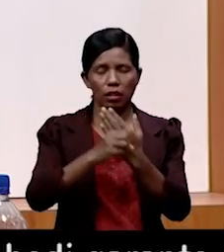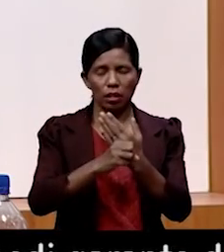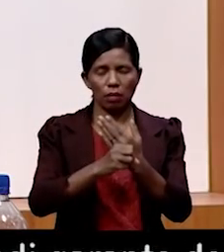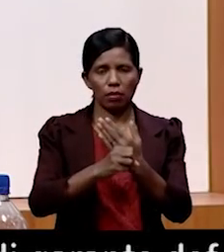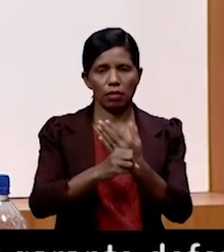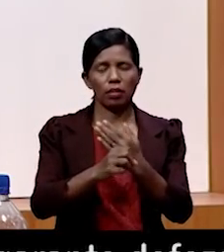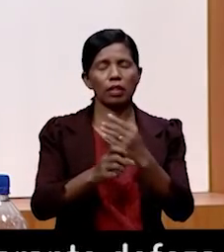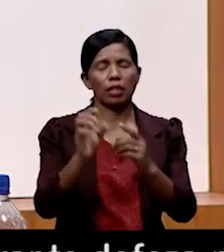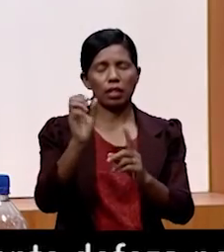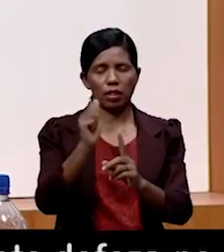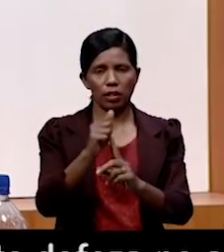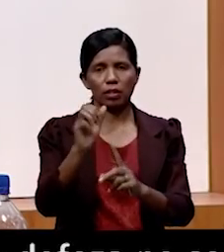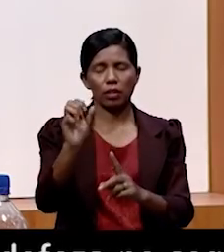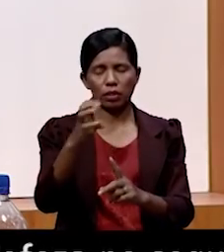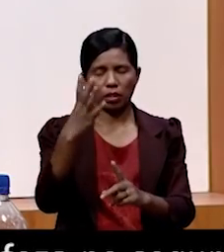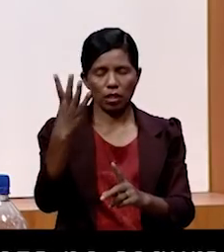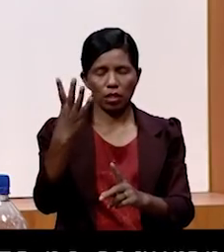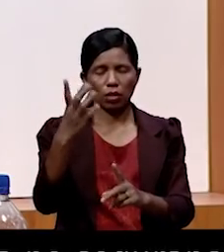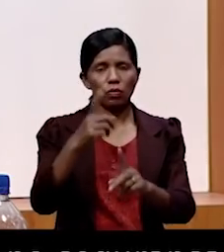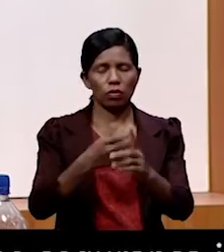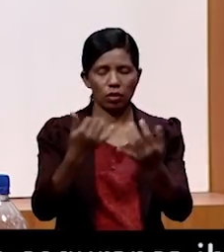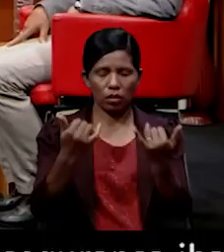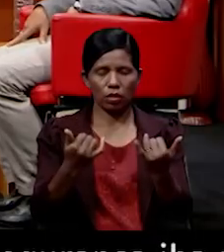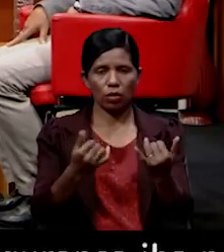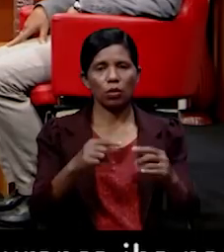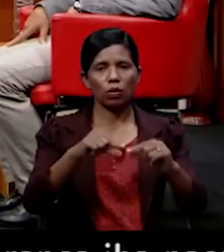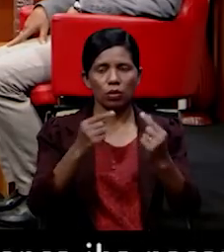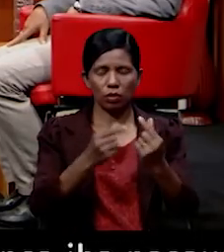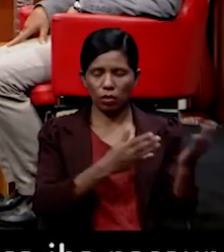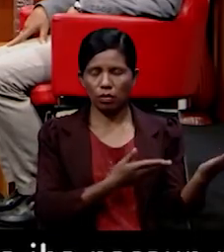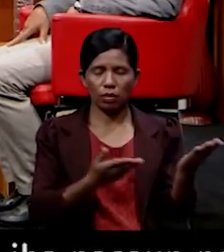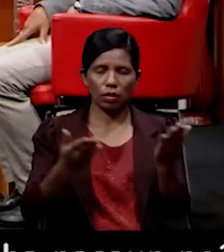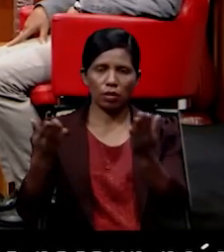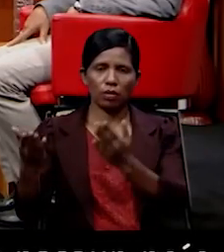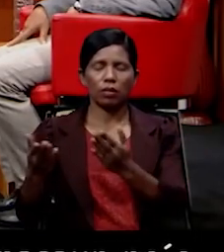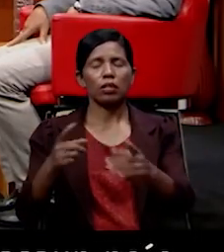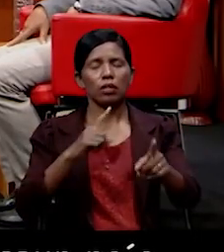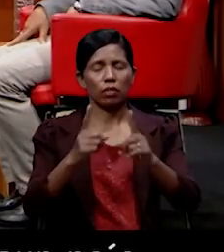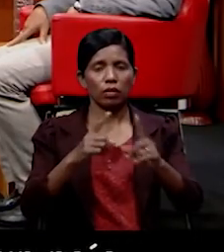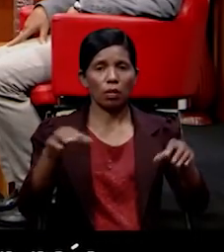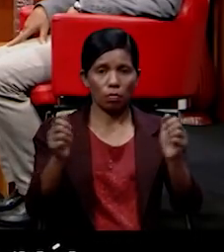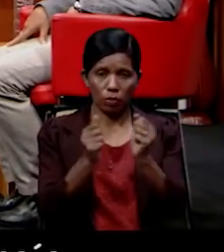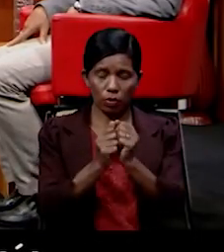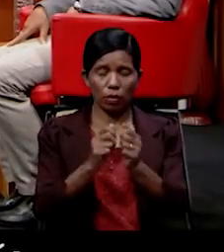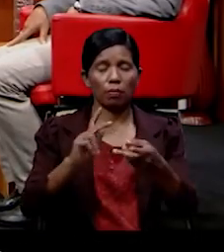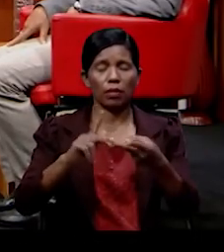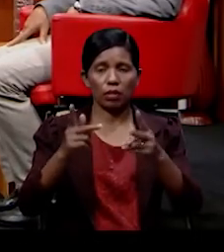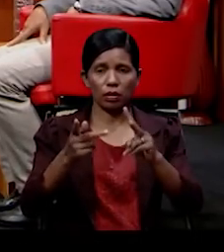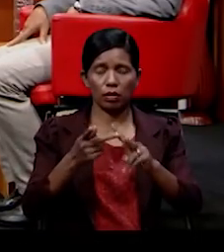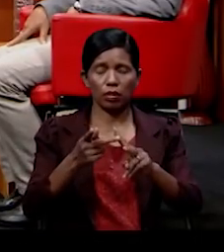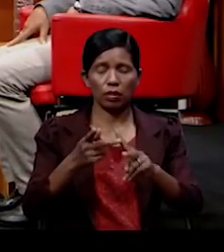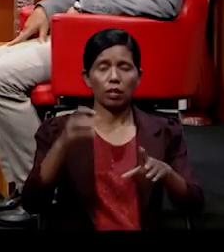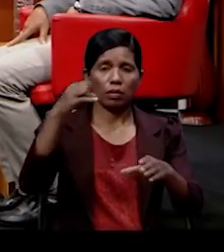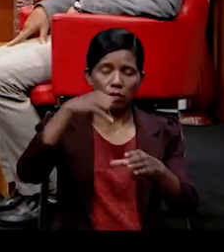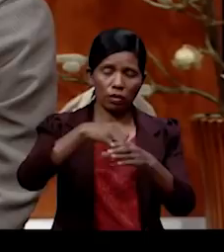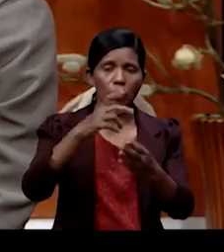iha loron sanulu racing hat fulan ne ekipa se desloka tamba Dubai ho dihalo akordu ho parseru sira nebe envolve mos iha